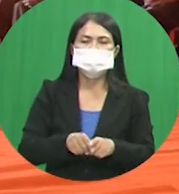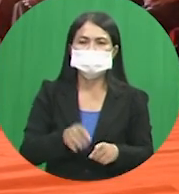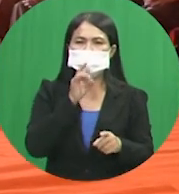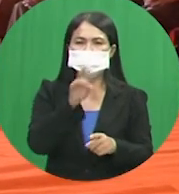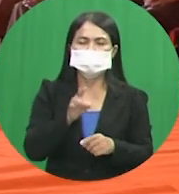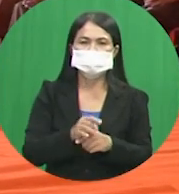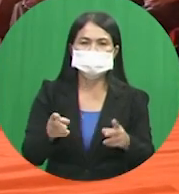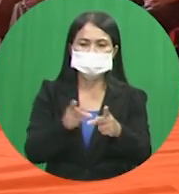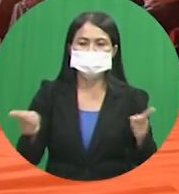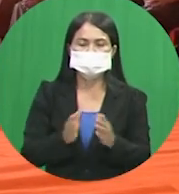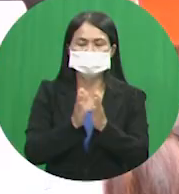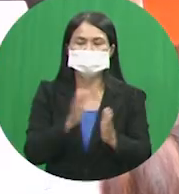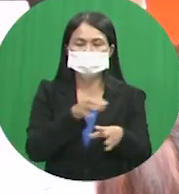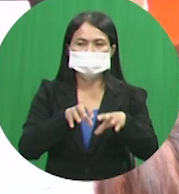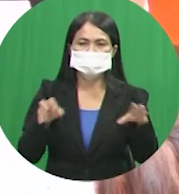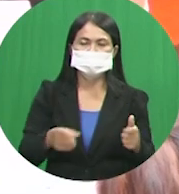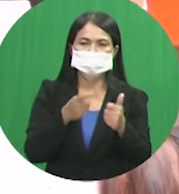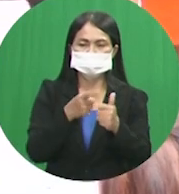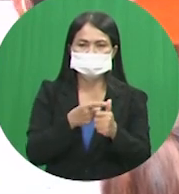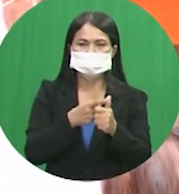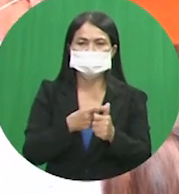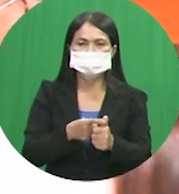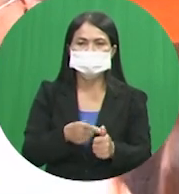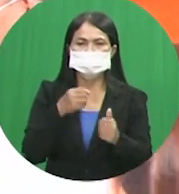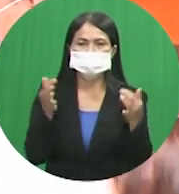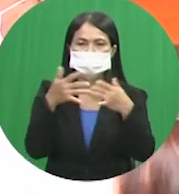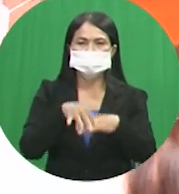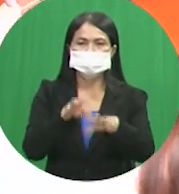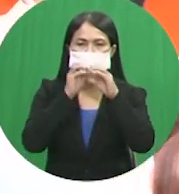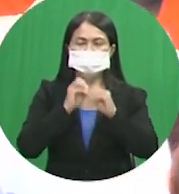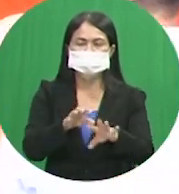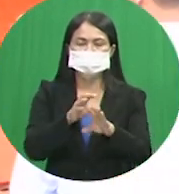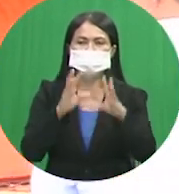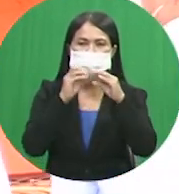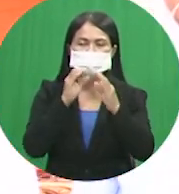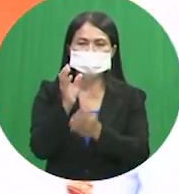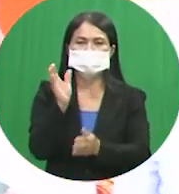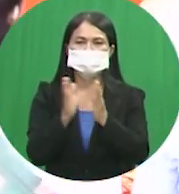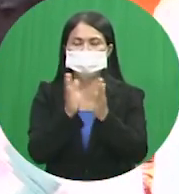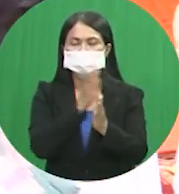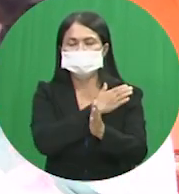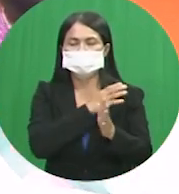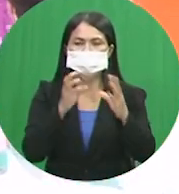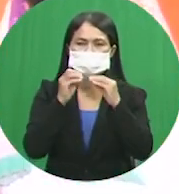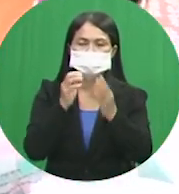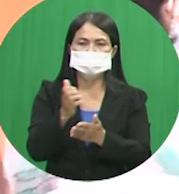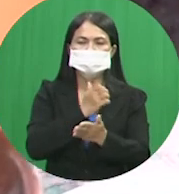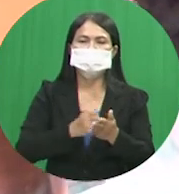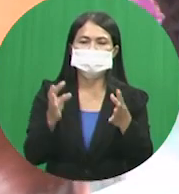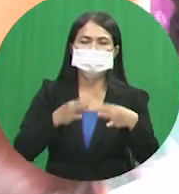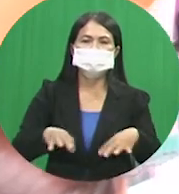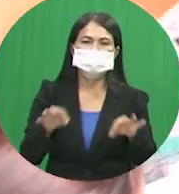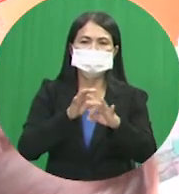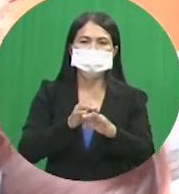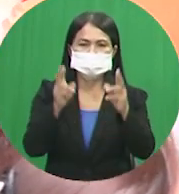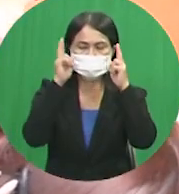ะวัดอารามคือเชียวมลทานจำบ้องขนมกาบัญชีรีบซับไซเปรทอมิเนยนั่งประทวดได้มีตุนตีย่างสำคัญข